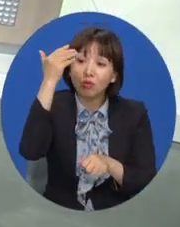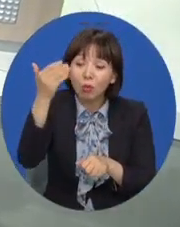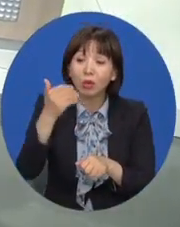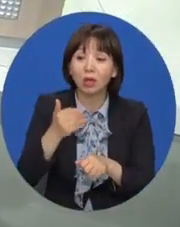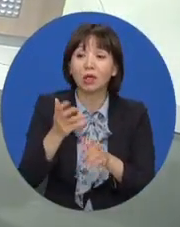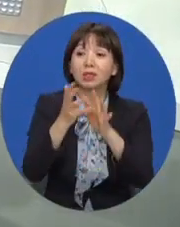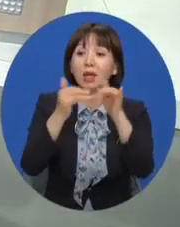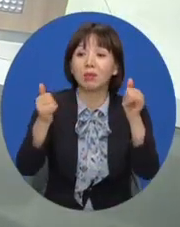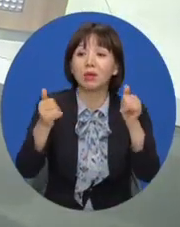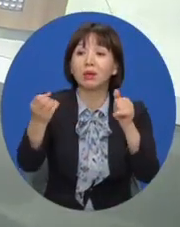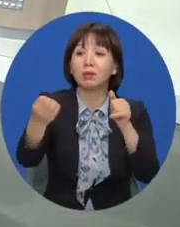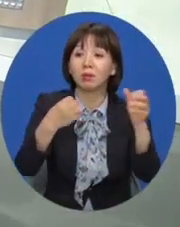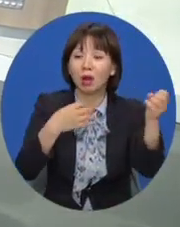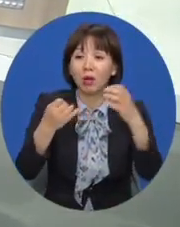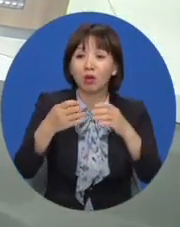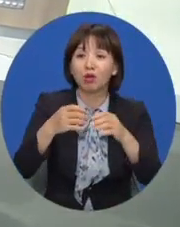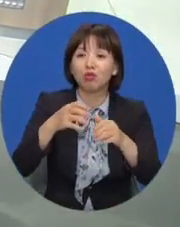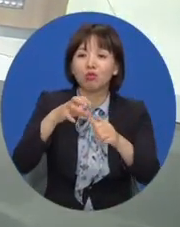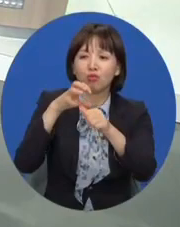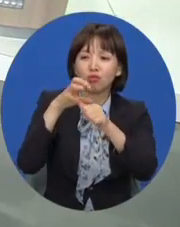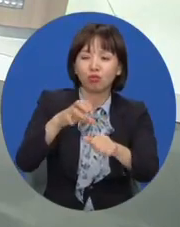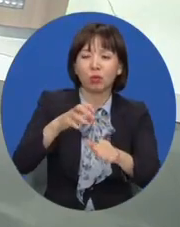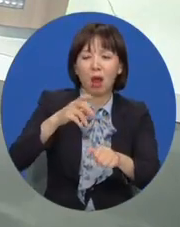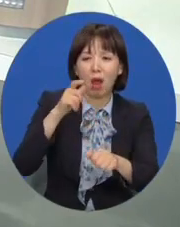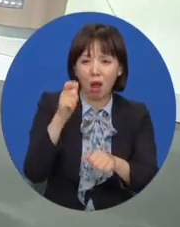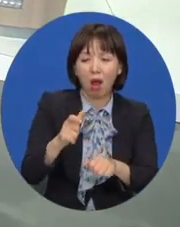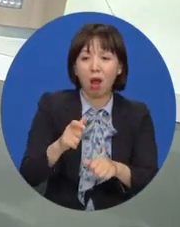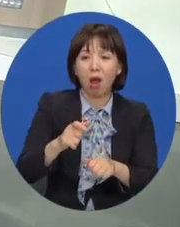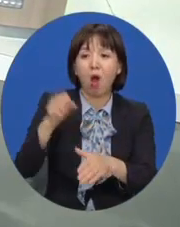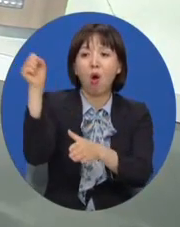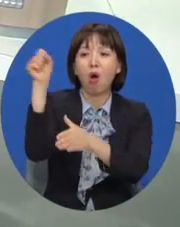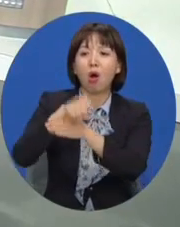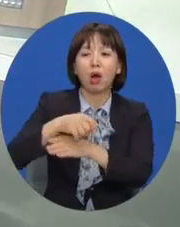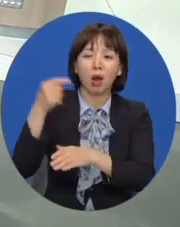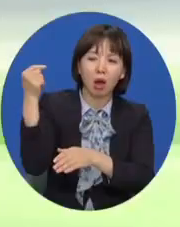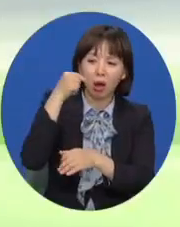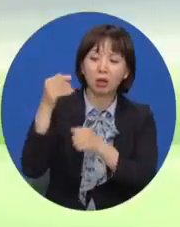얘기가 규제가 강하고 허가가 까다롭고 모든 것이